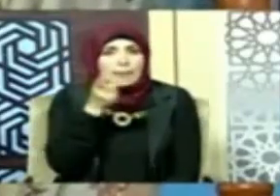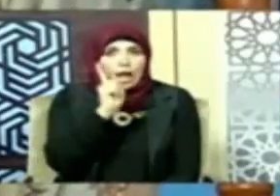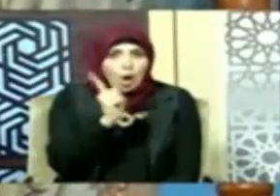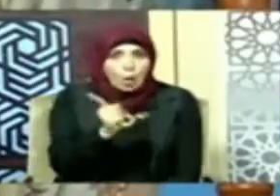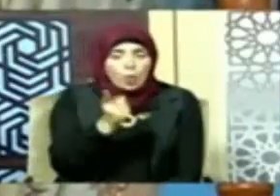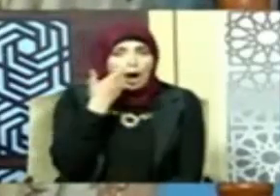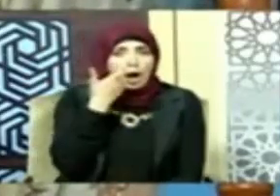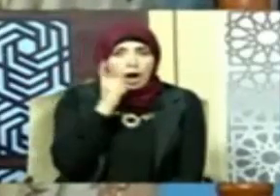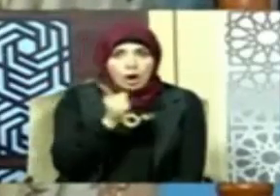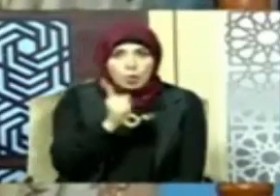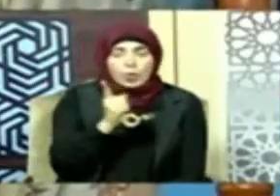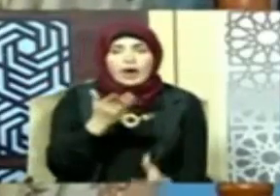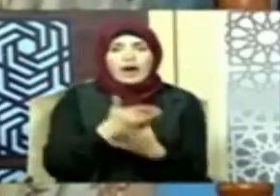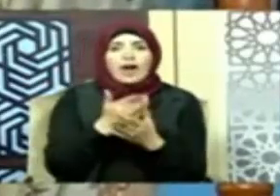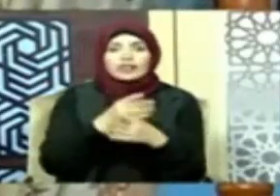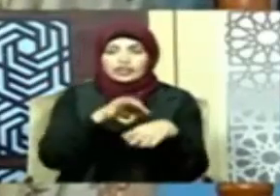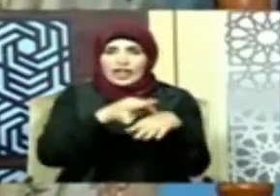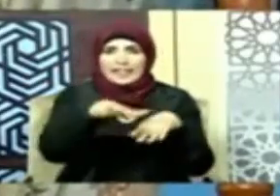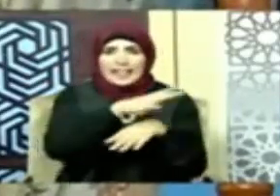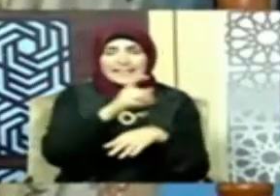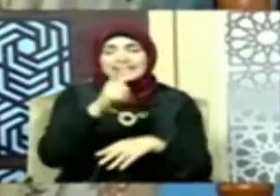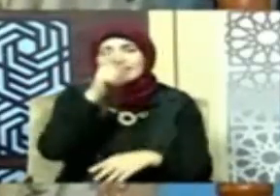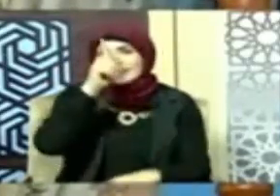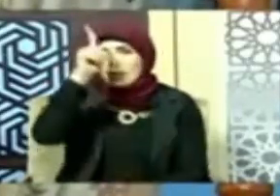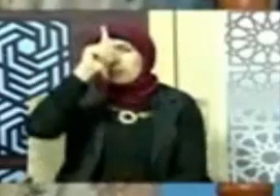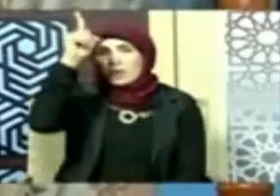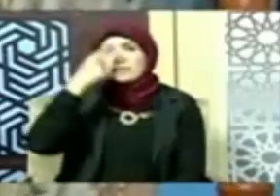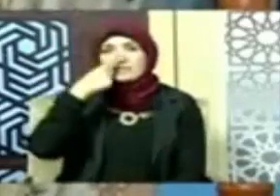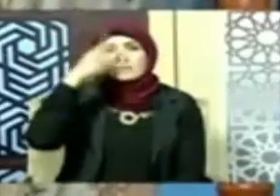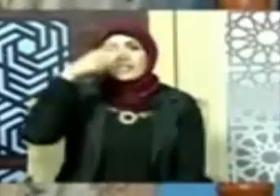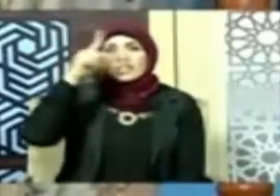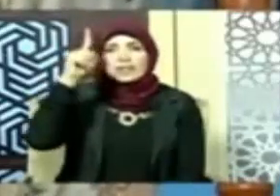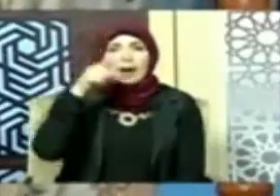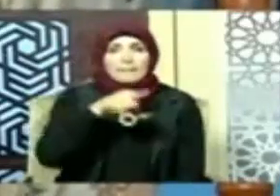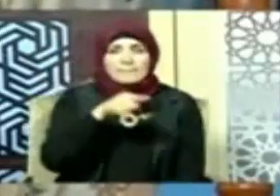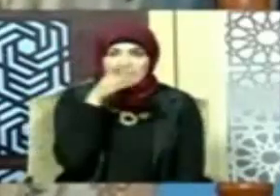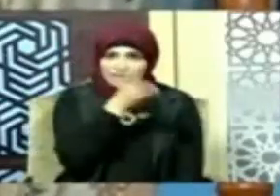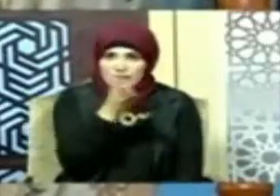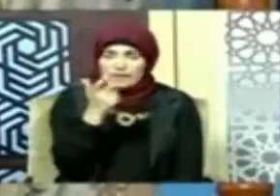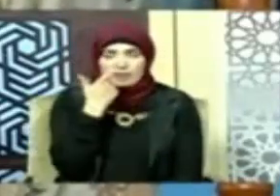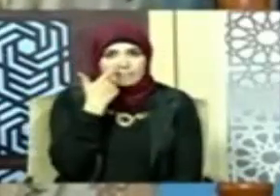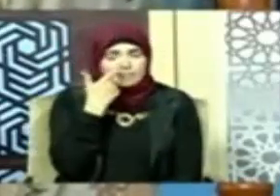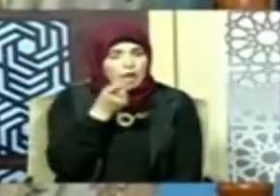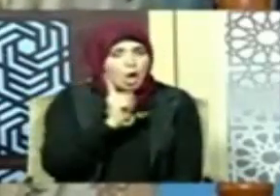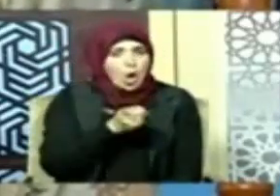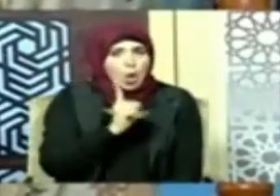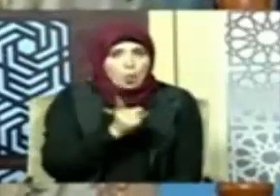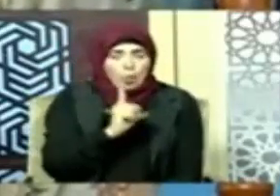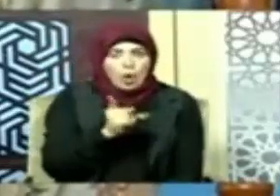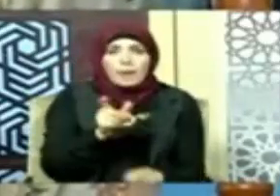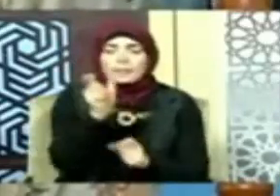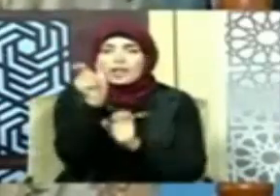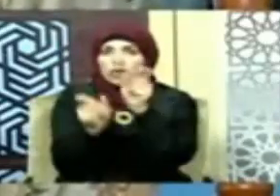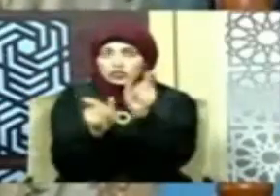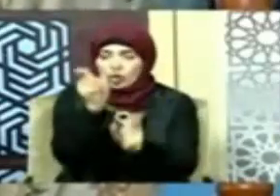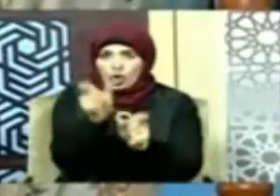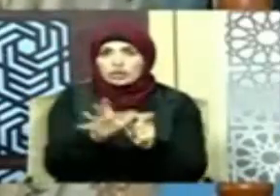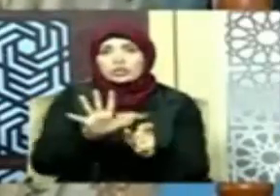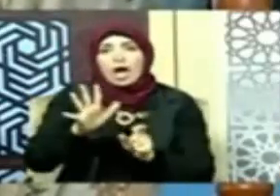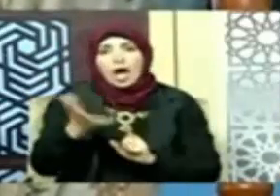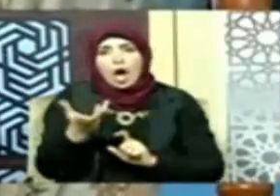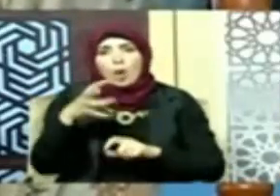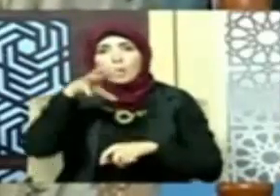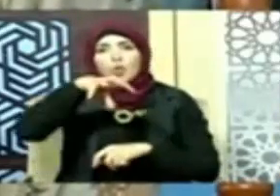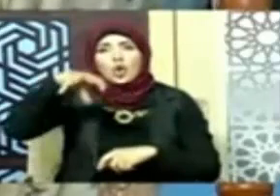تحذير للعتاة والمستكبرين والمتكبرين من الأفراد والأمم